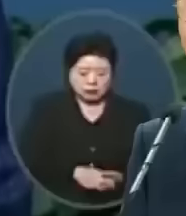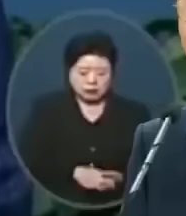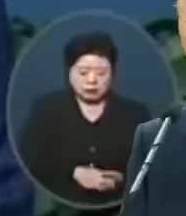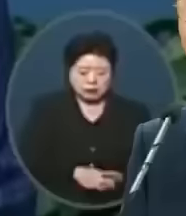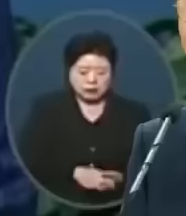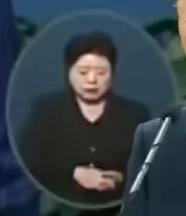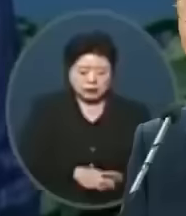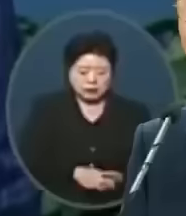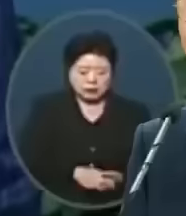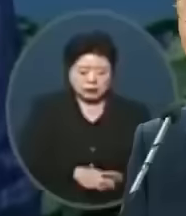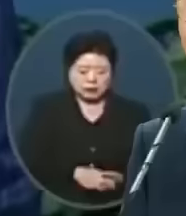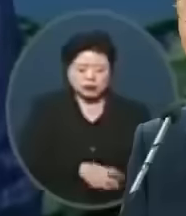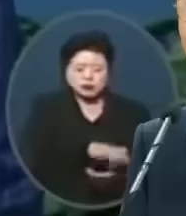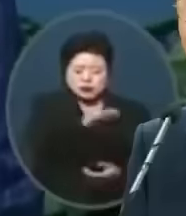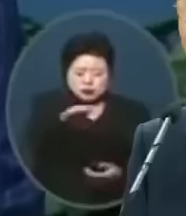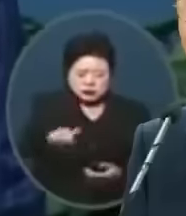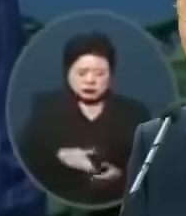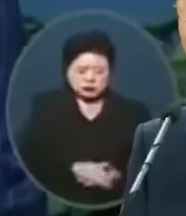우리는